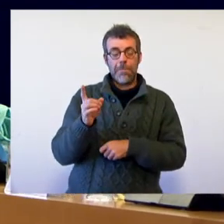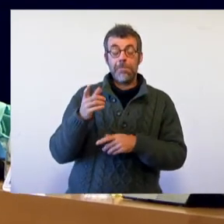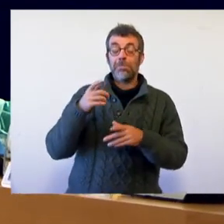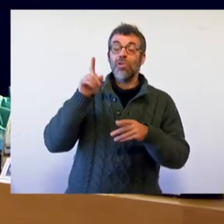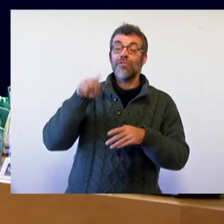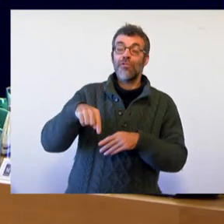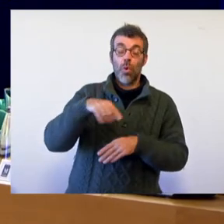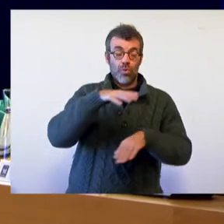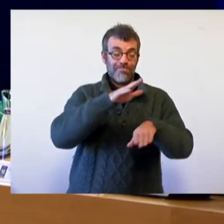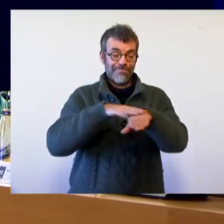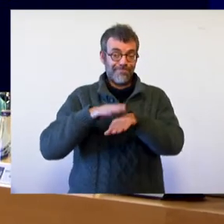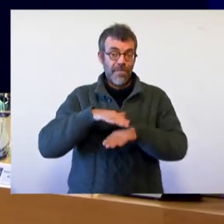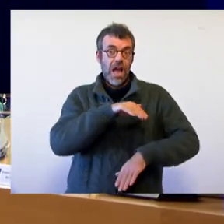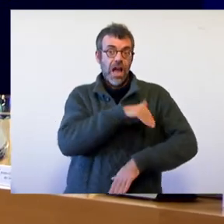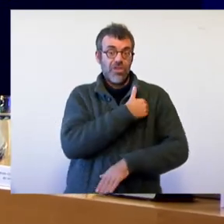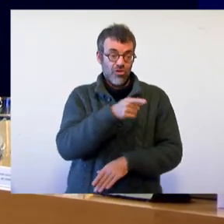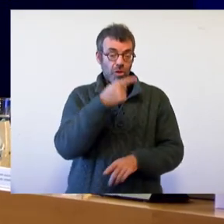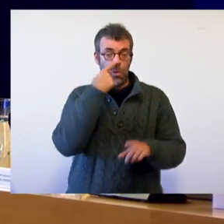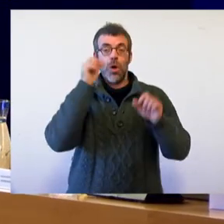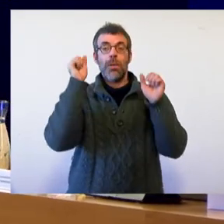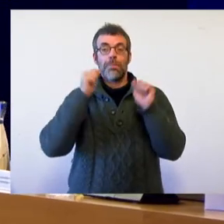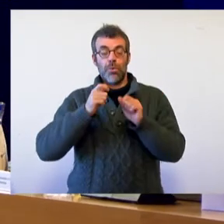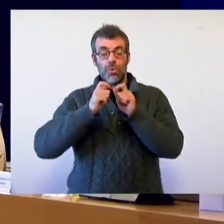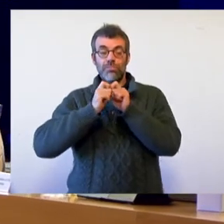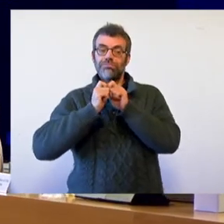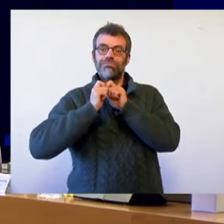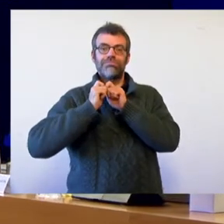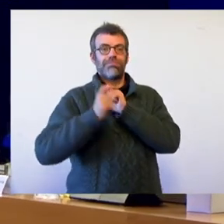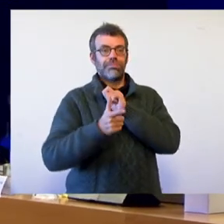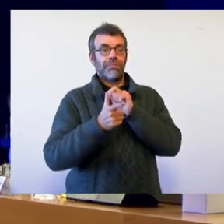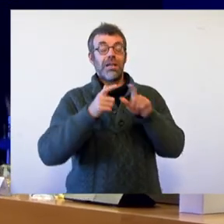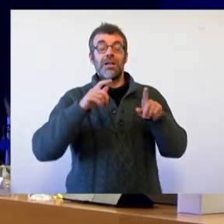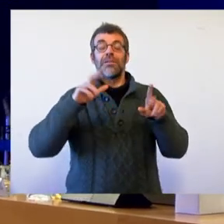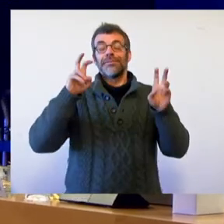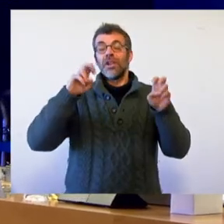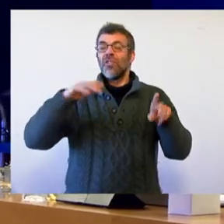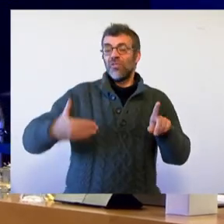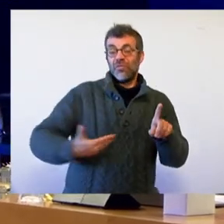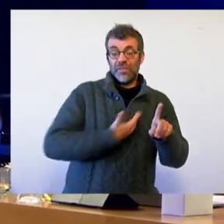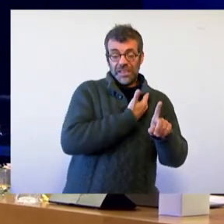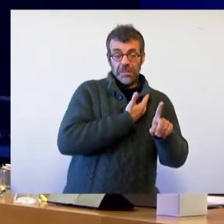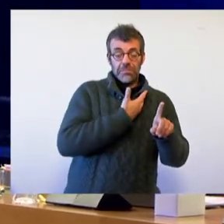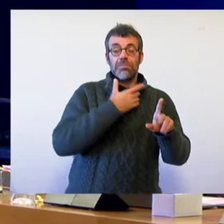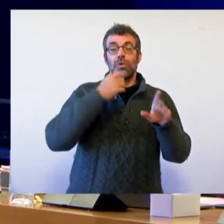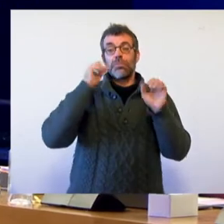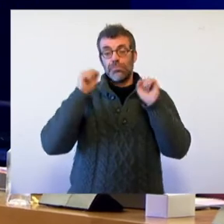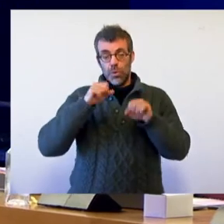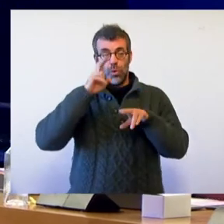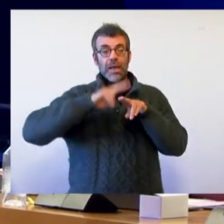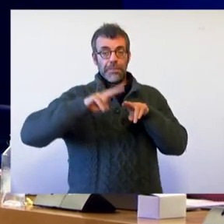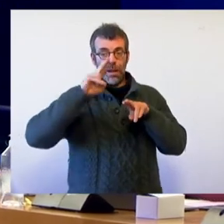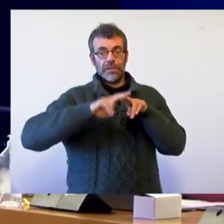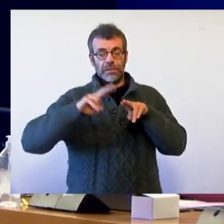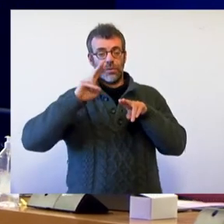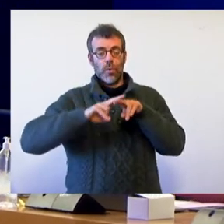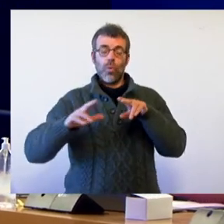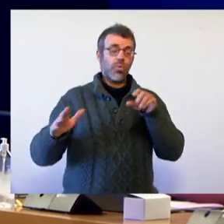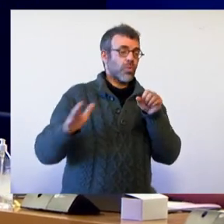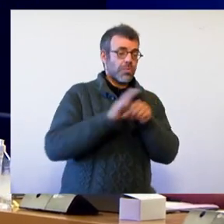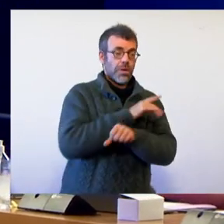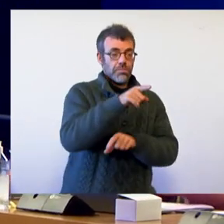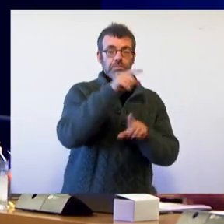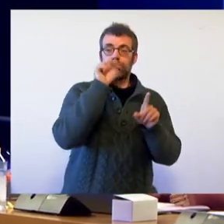qu'ils ont d'obtenir la réparation intégrale de leur préjudice. Hein, c'est-à-dire qu'ils peuvent exercer le recours de droit